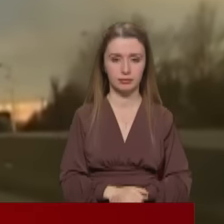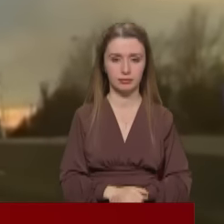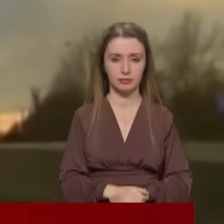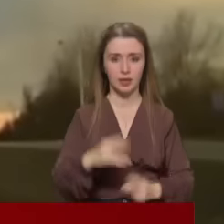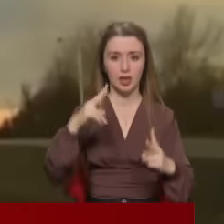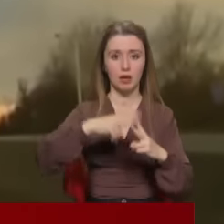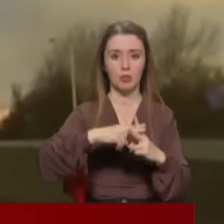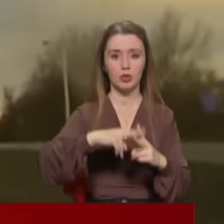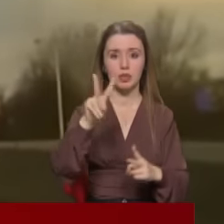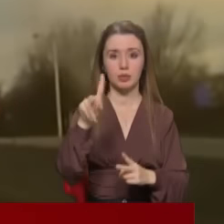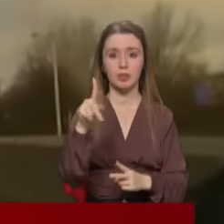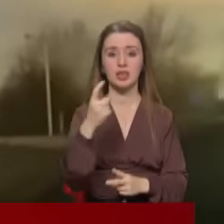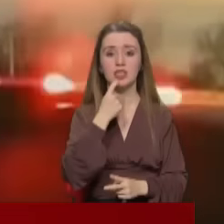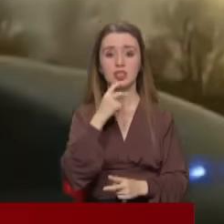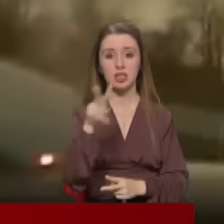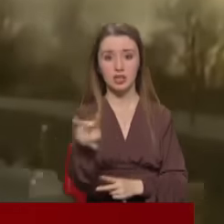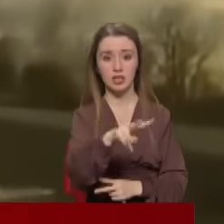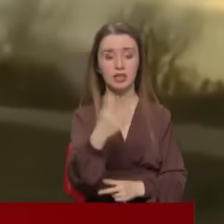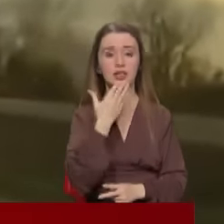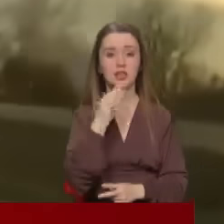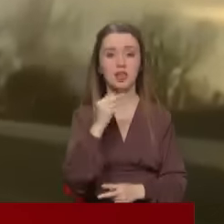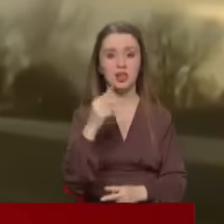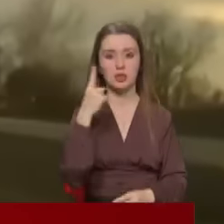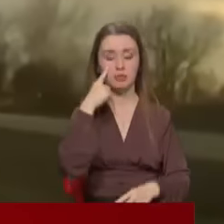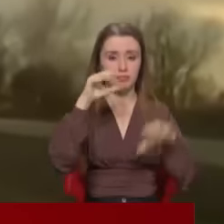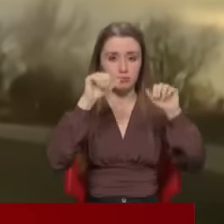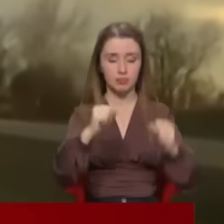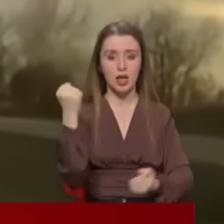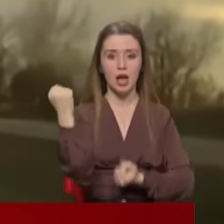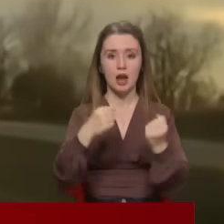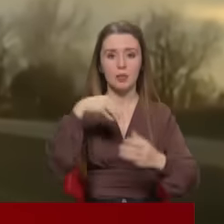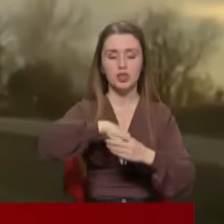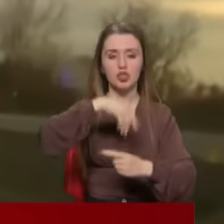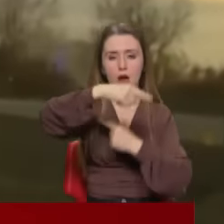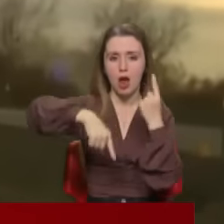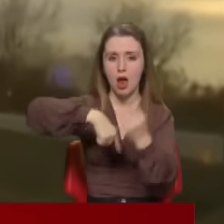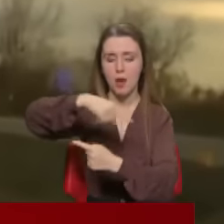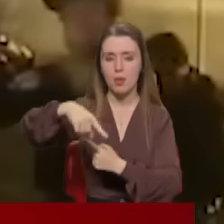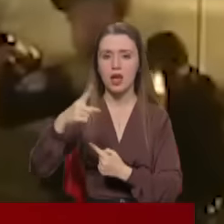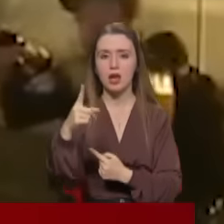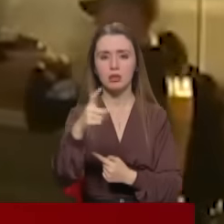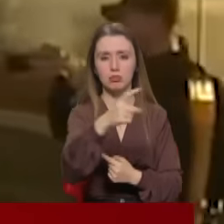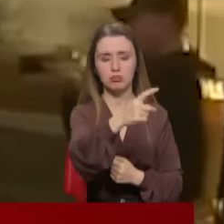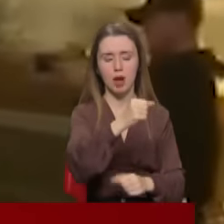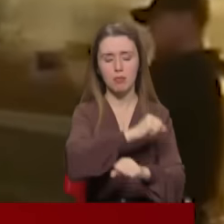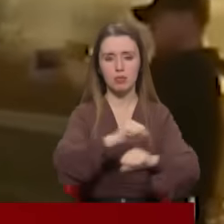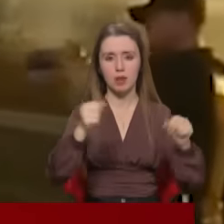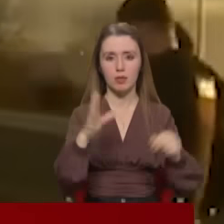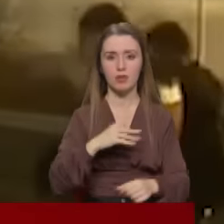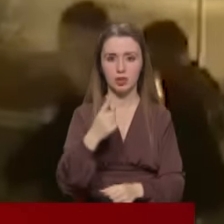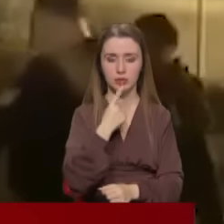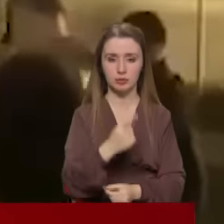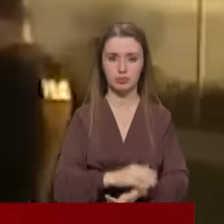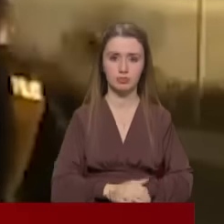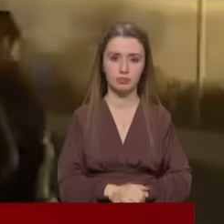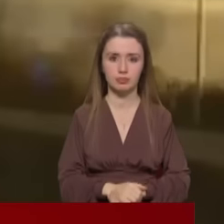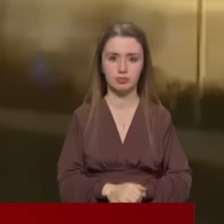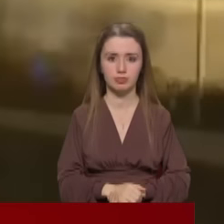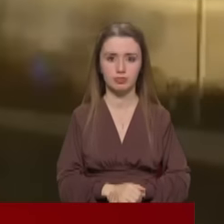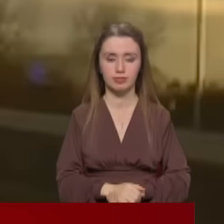Polis 21 yaşındaki iki genci gözaltına aldı. Araçta yapılan aramada silah ve molotof bulunduğu açıklandı.